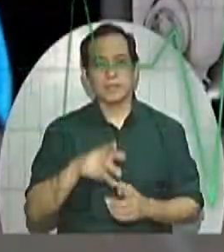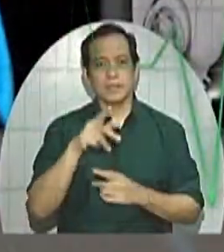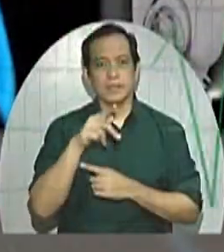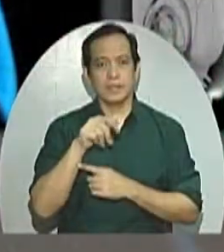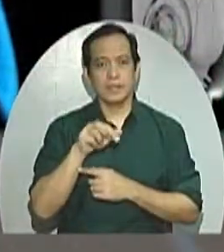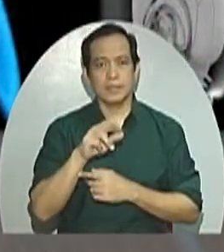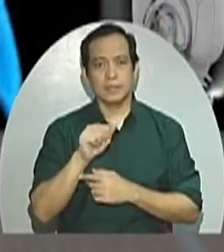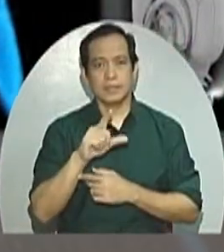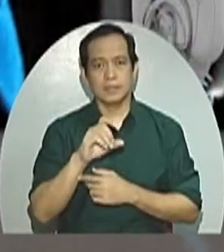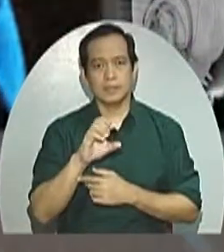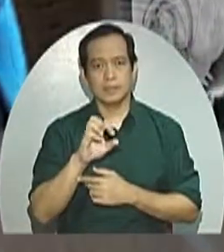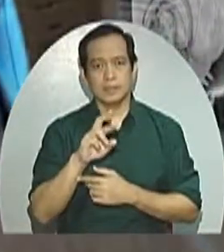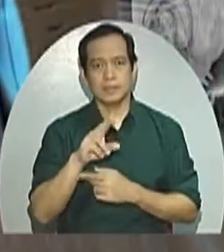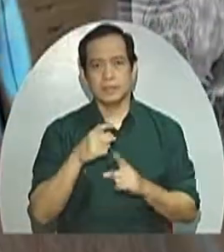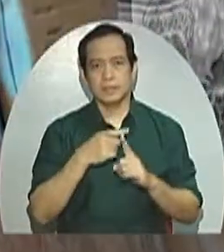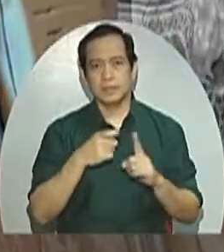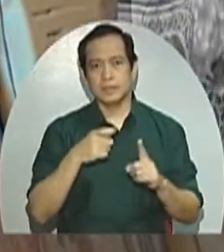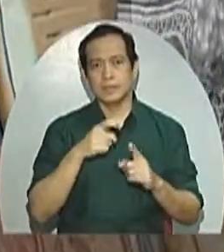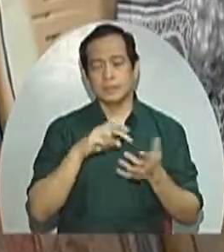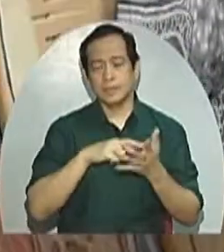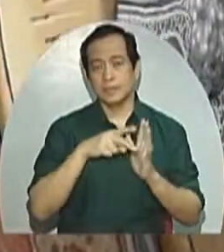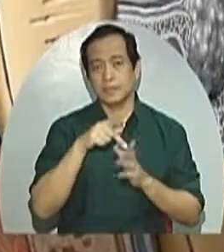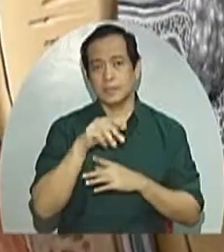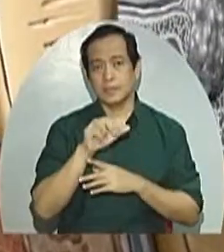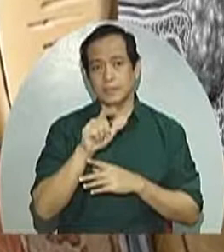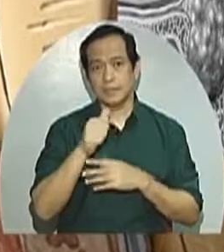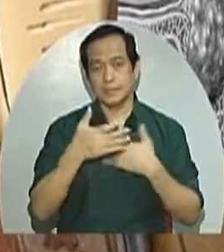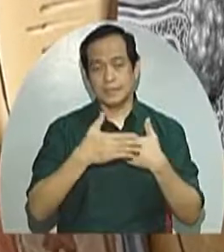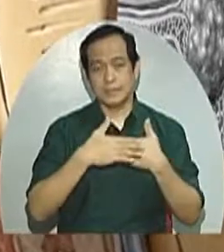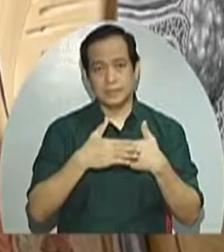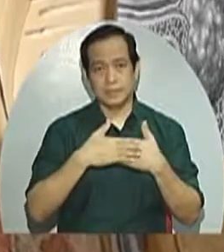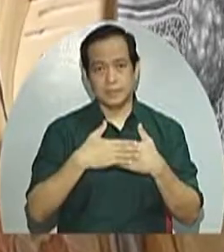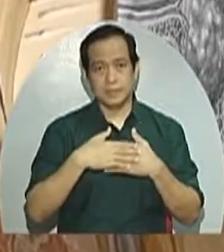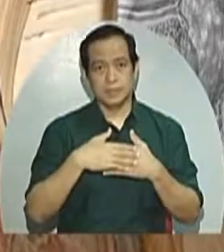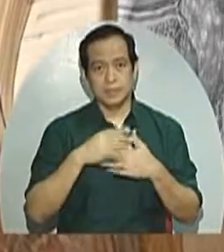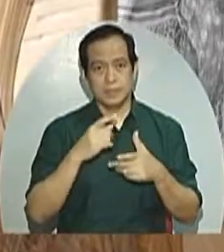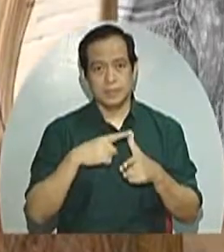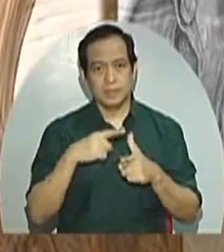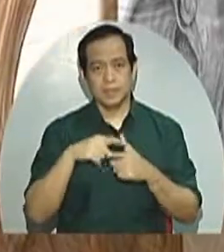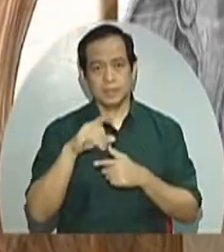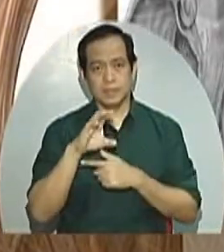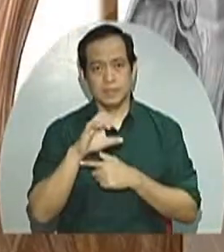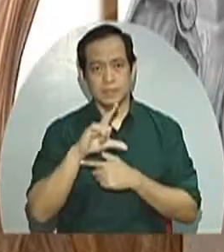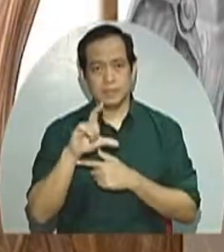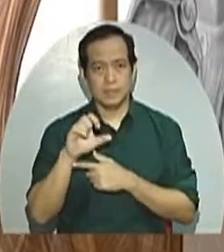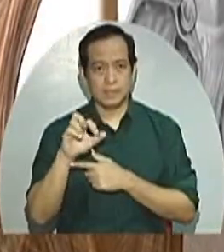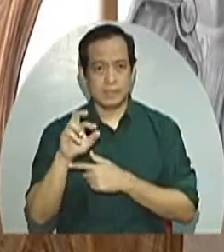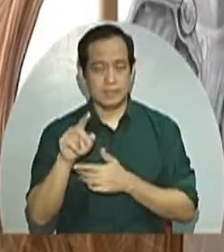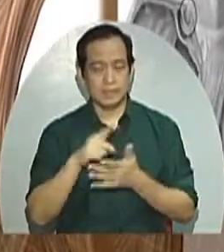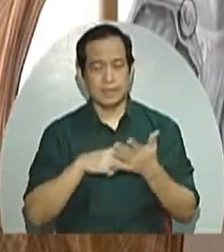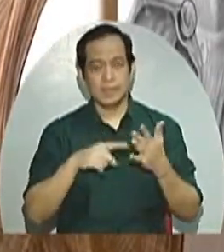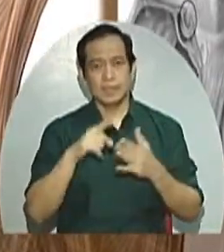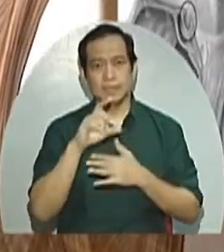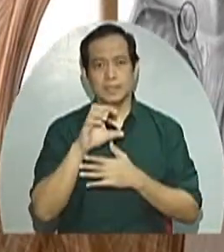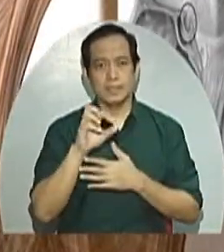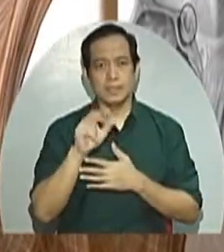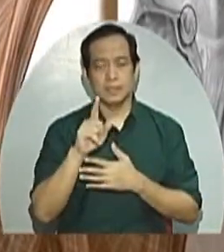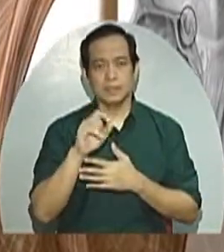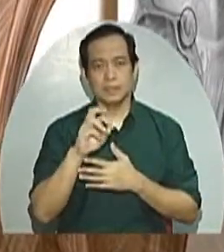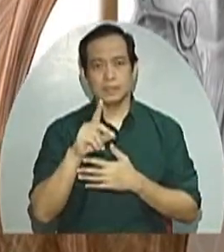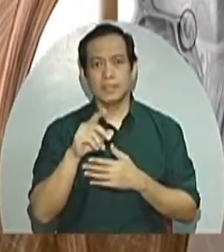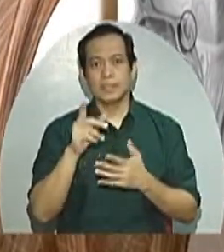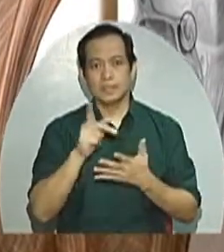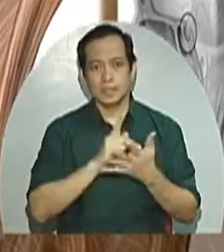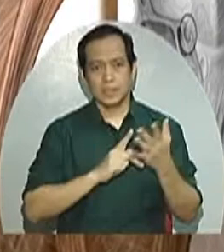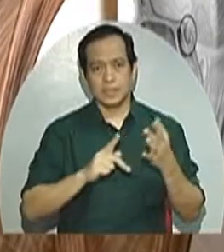Ang paraseller ay nagmula sa salitang para na ibig sabihin ay malapit. Samantalang ang cellar ay tinatawag na cellar